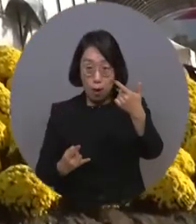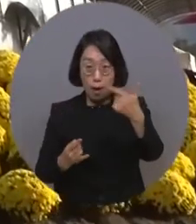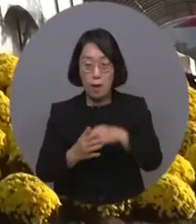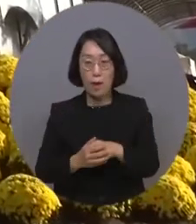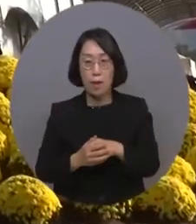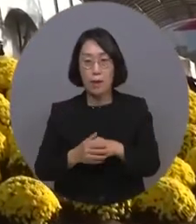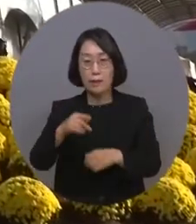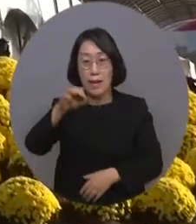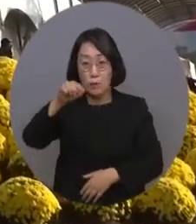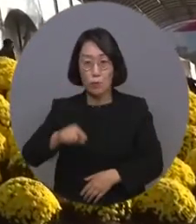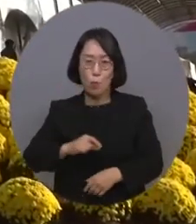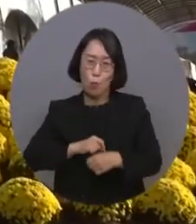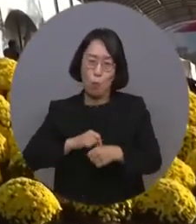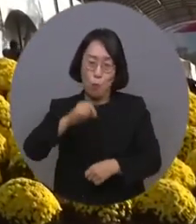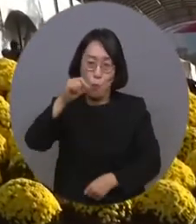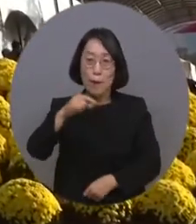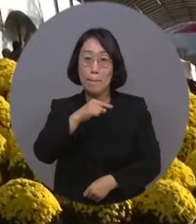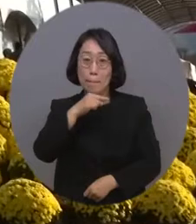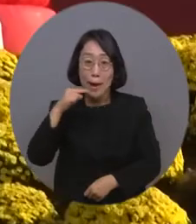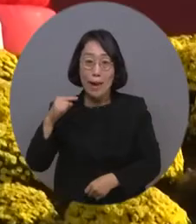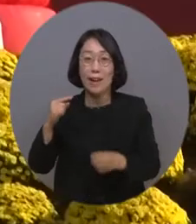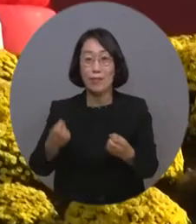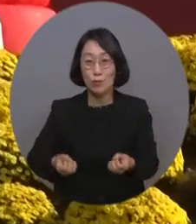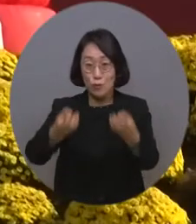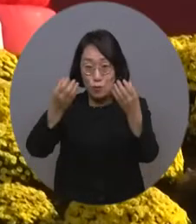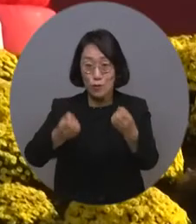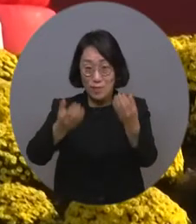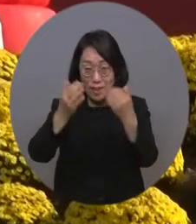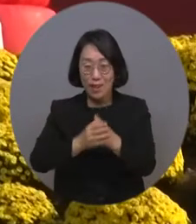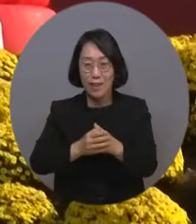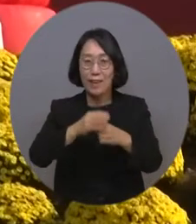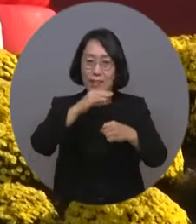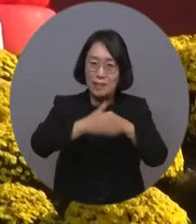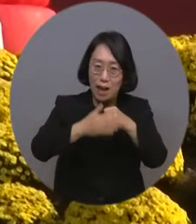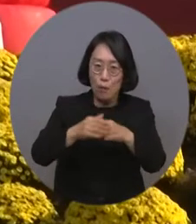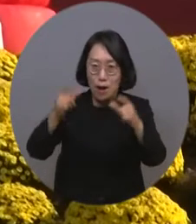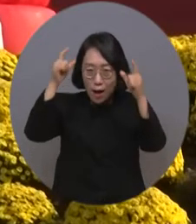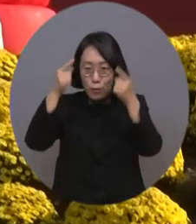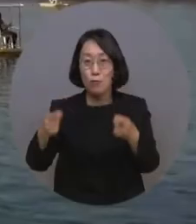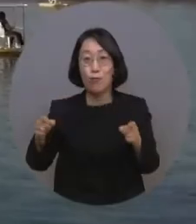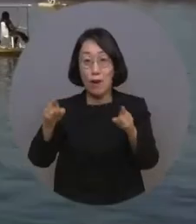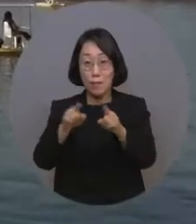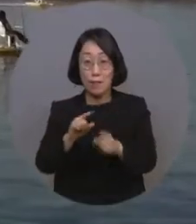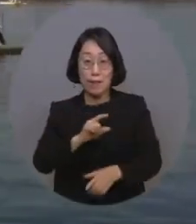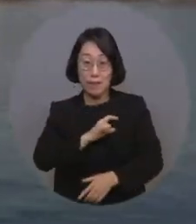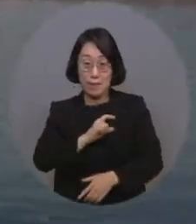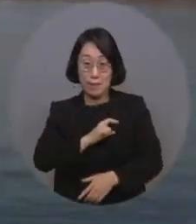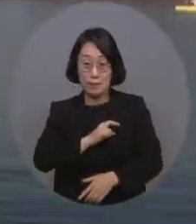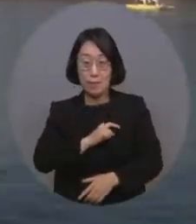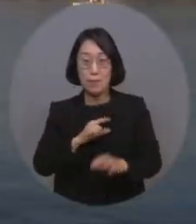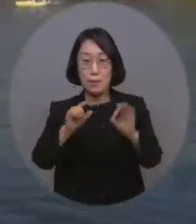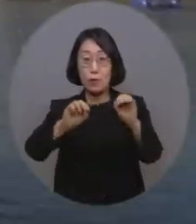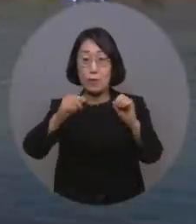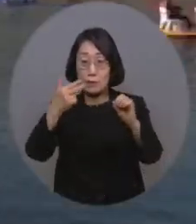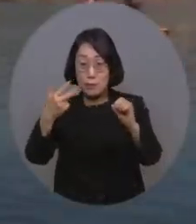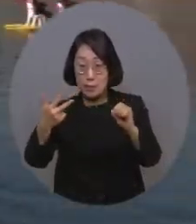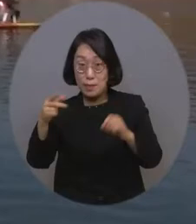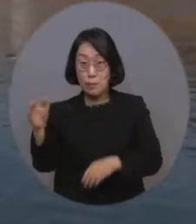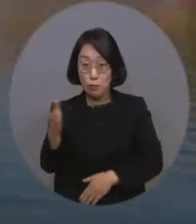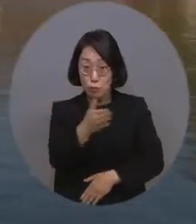있는 대한민국 최고의 레드 페스티벌인 장수 한우랑 사과랑 축제가 지난 10월 27일부터